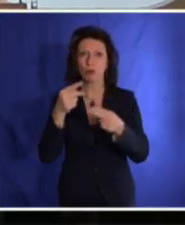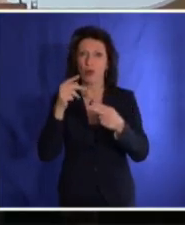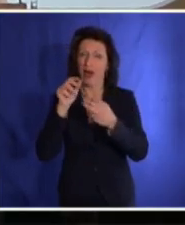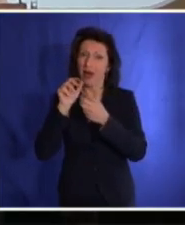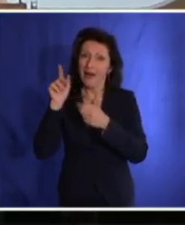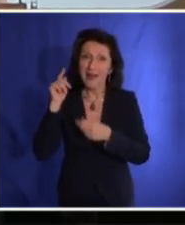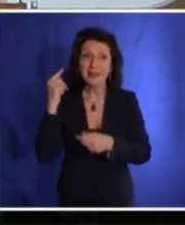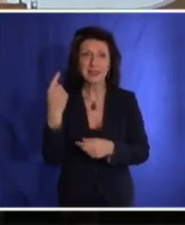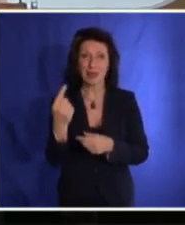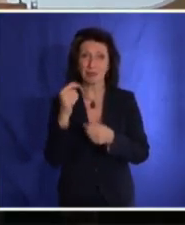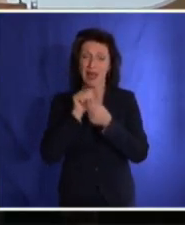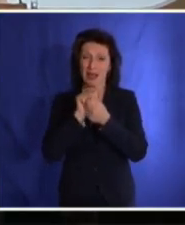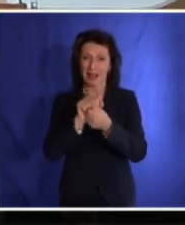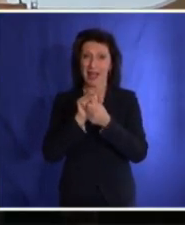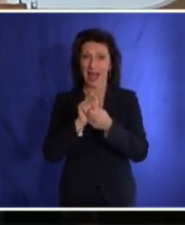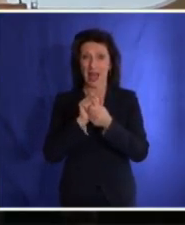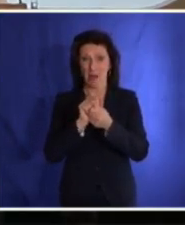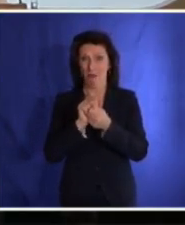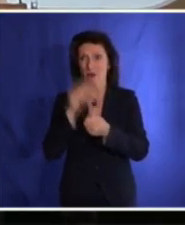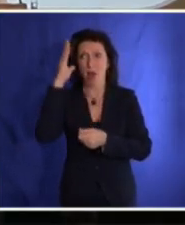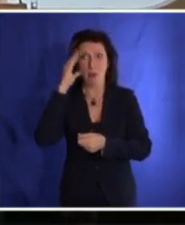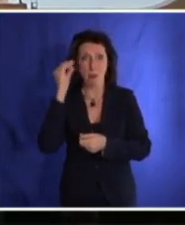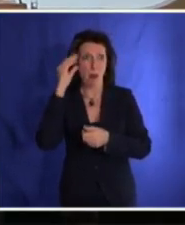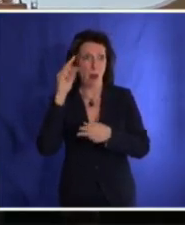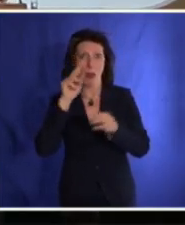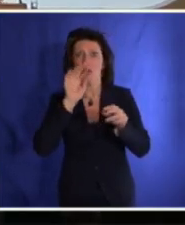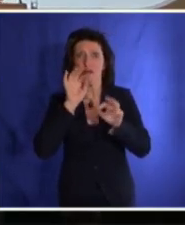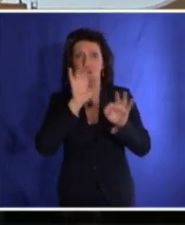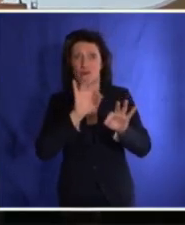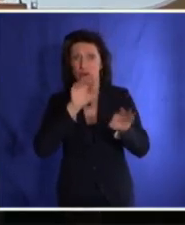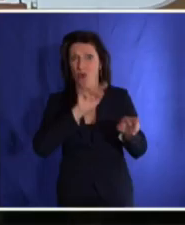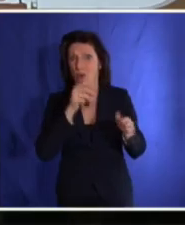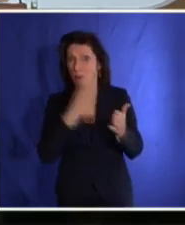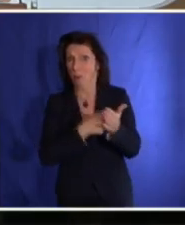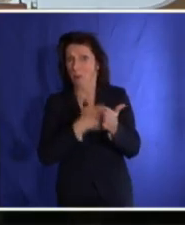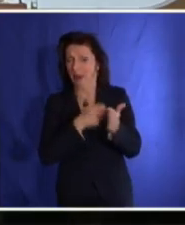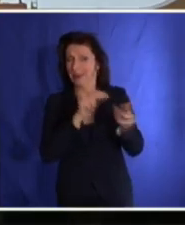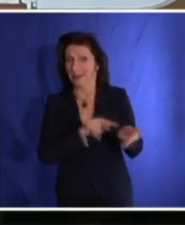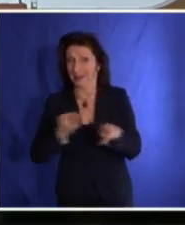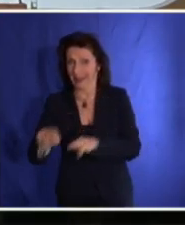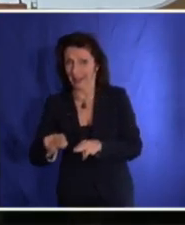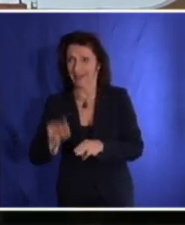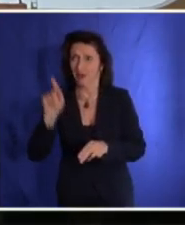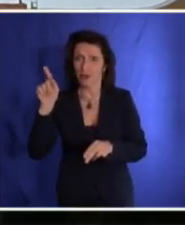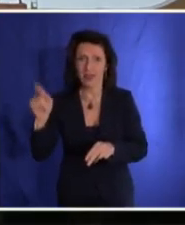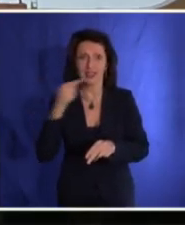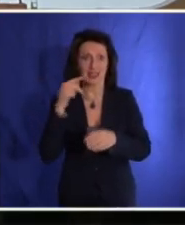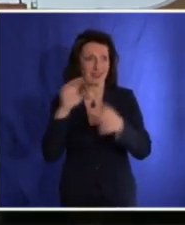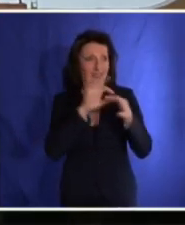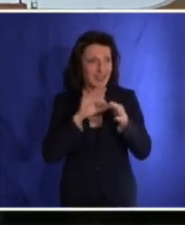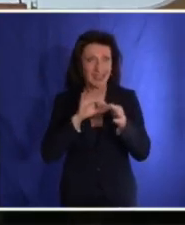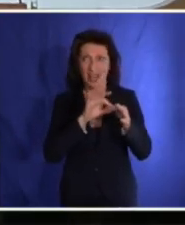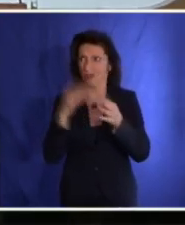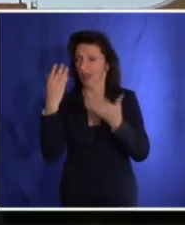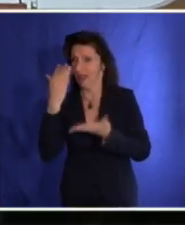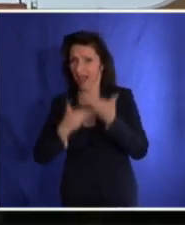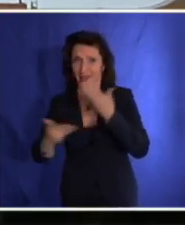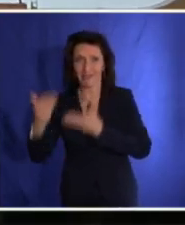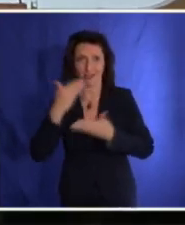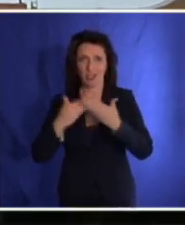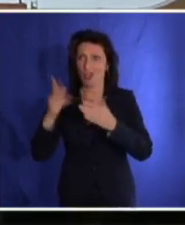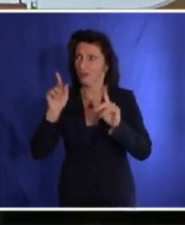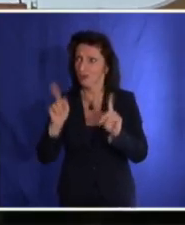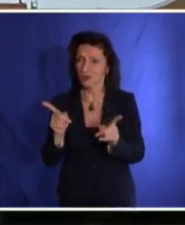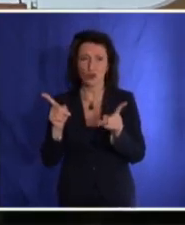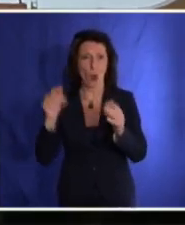kämpft und sich für eine faire Partnerschaft einsetzt zwischen der Gesellschaft und der Landwirtschaft, wenn sich der ÖAB mit